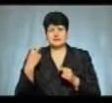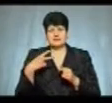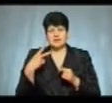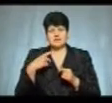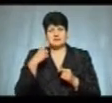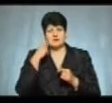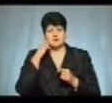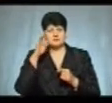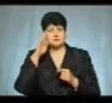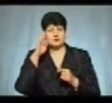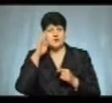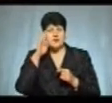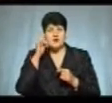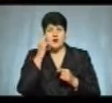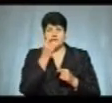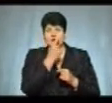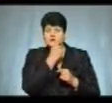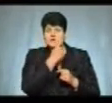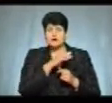20-річний юнак, а в очах